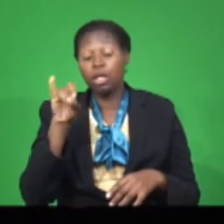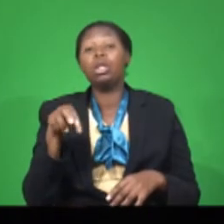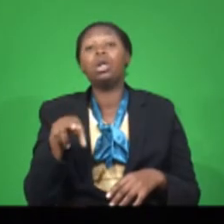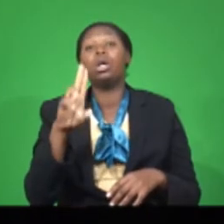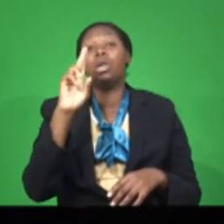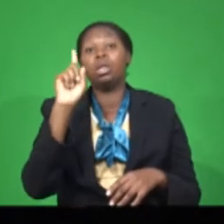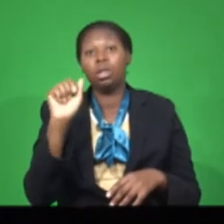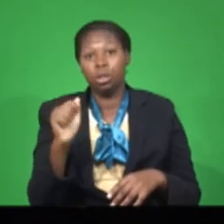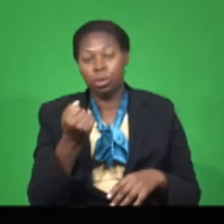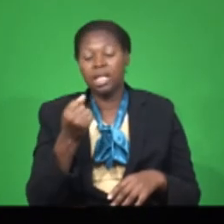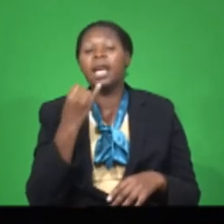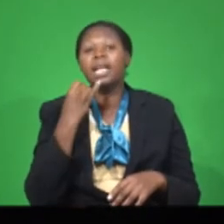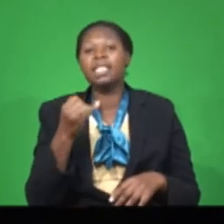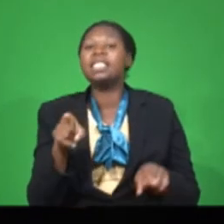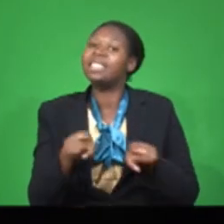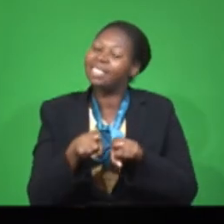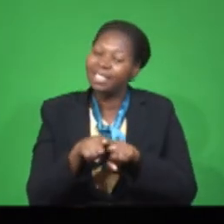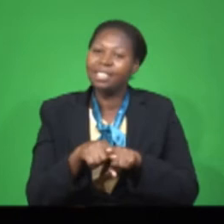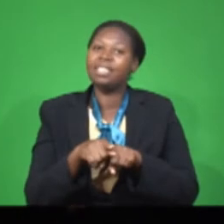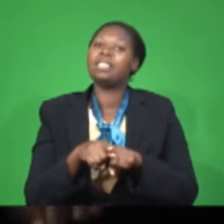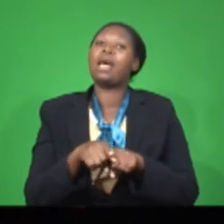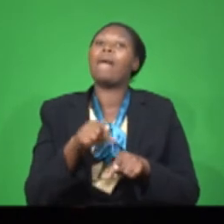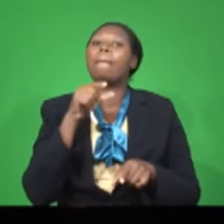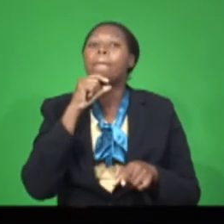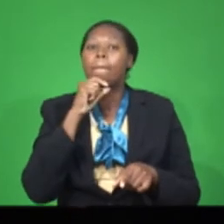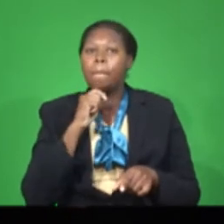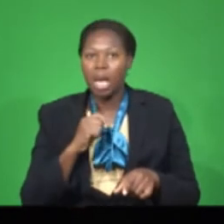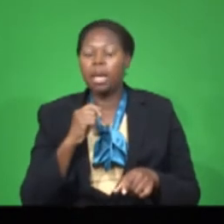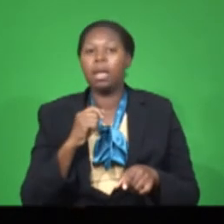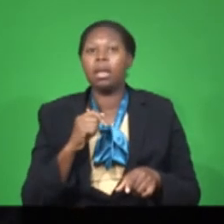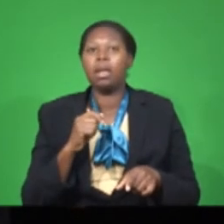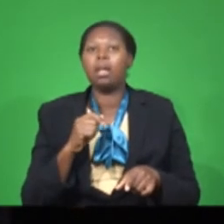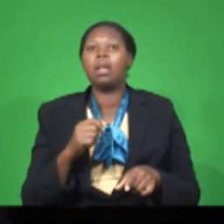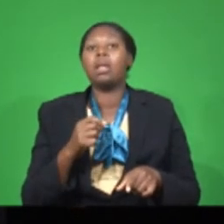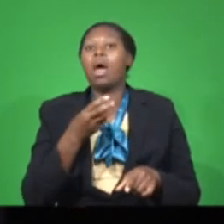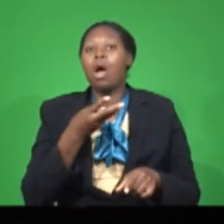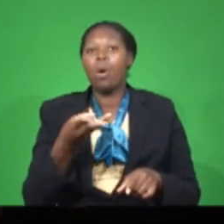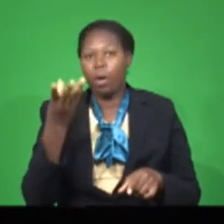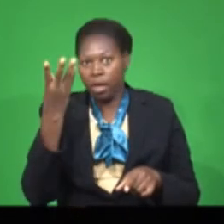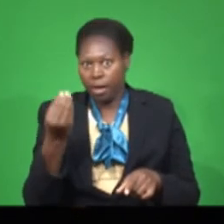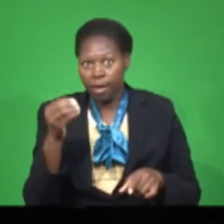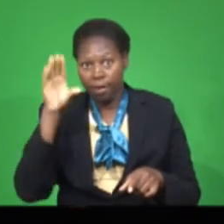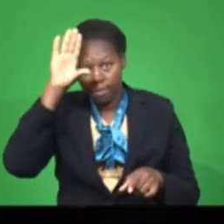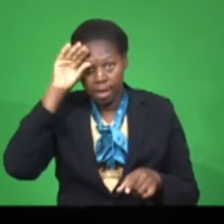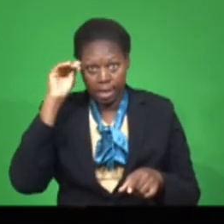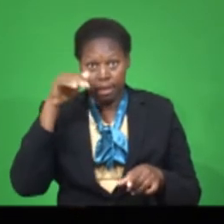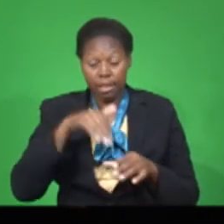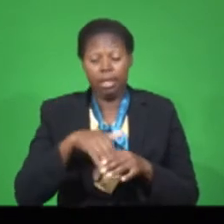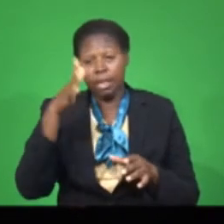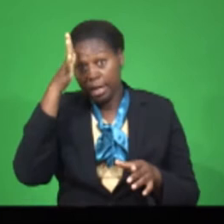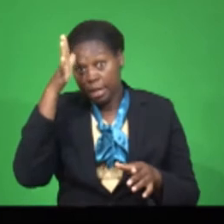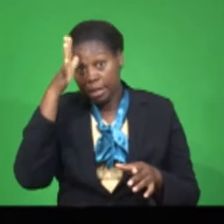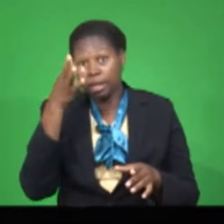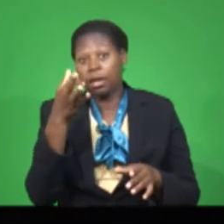watakambodzidza. Watakambodzidzidzo chatakamboitisa muno. Exactly. Icho chacho kuna Genesis 38 kachezi. Aiwo, uye Judha